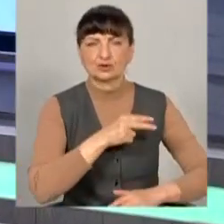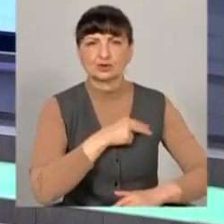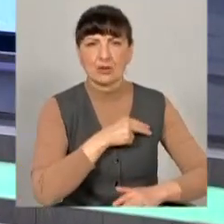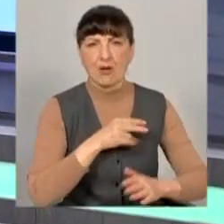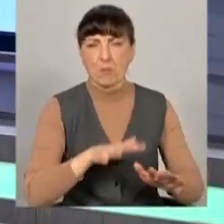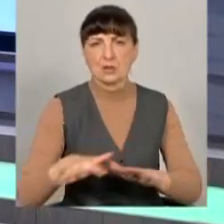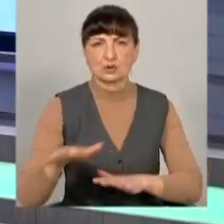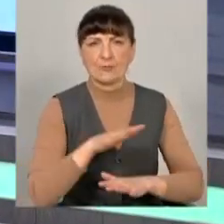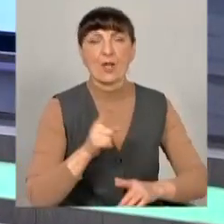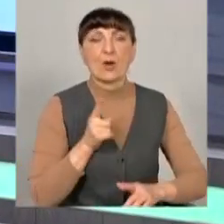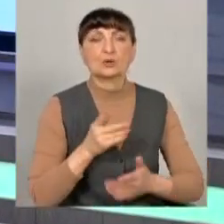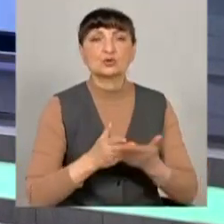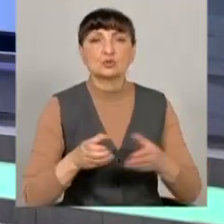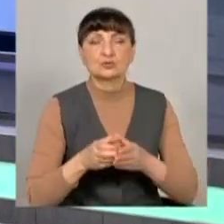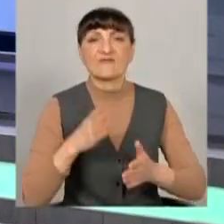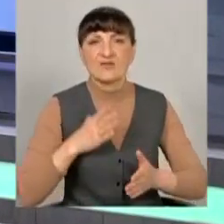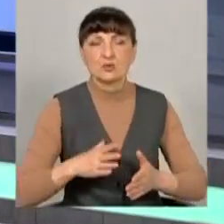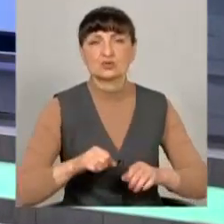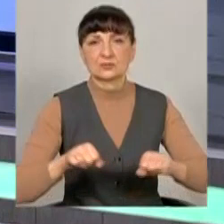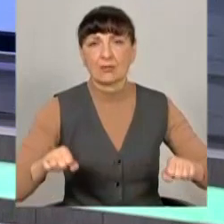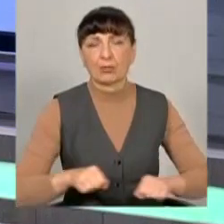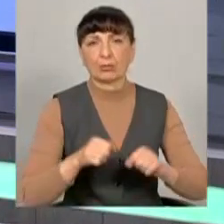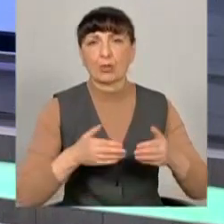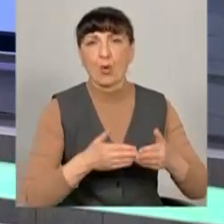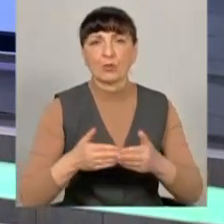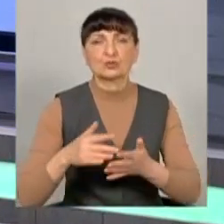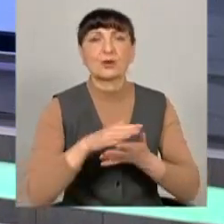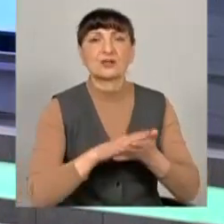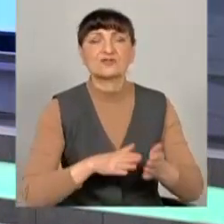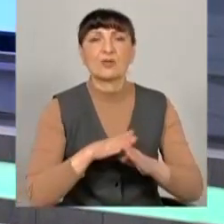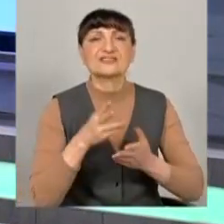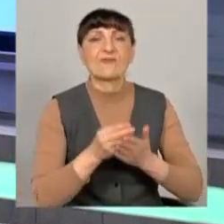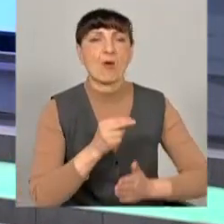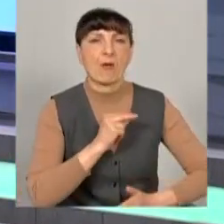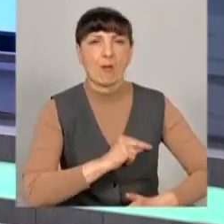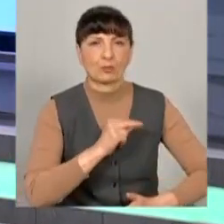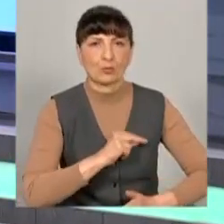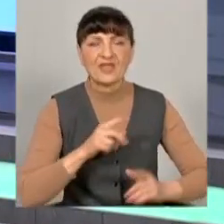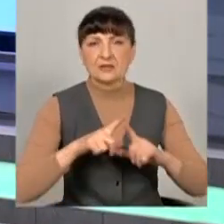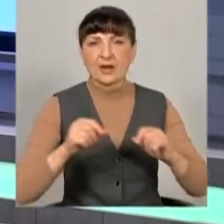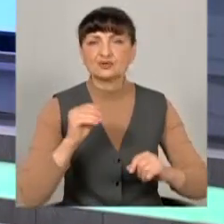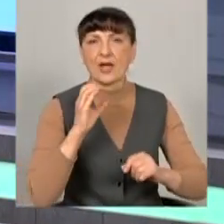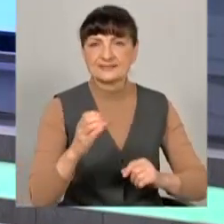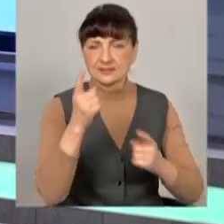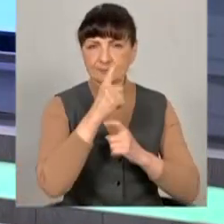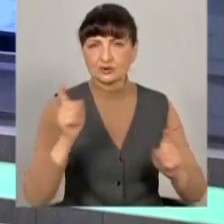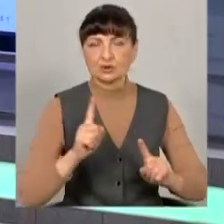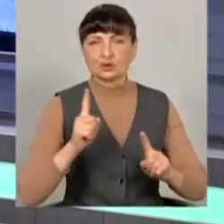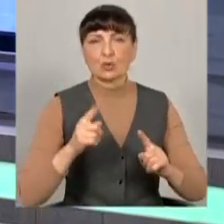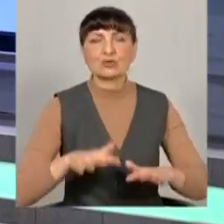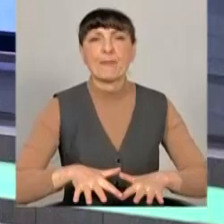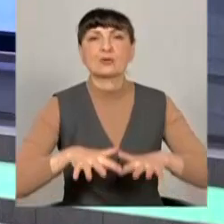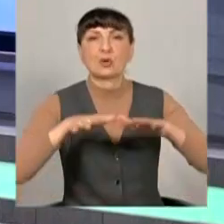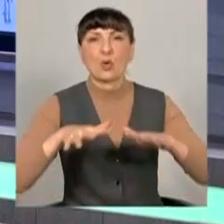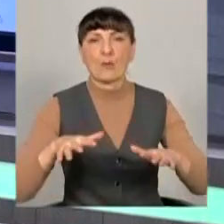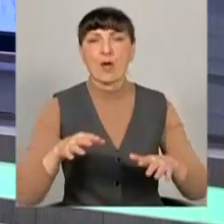сообществ. Охранная служба вынуждена передвигаться на лодках, чтобы продолжать выполнять свою работу. В департаменте ПЧС сообщили, что подъем уровня